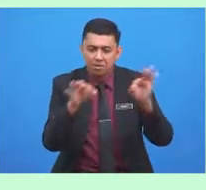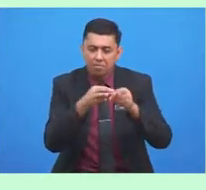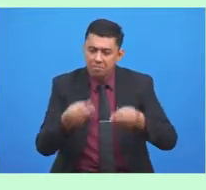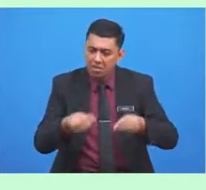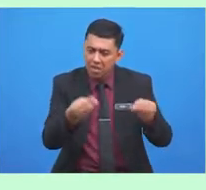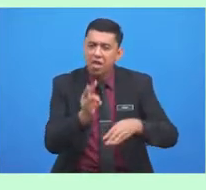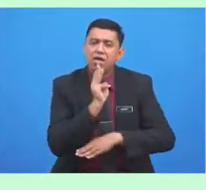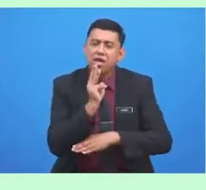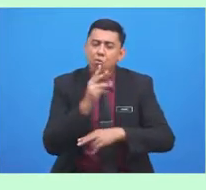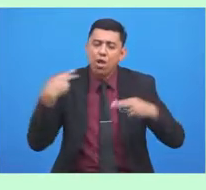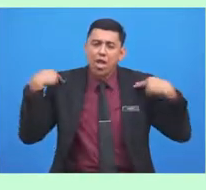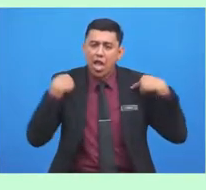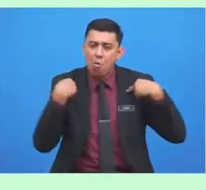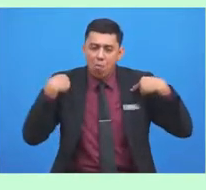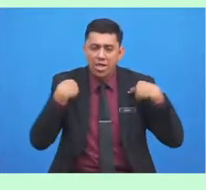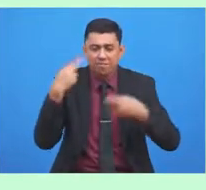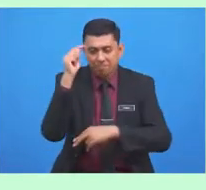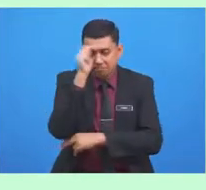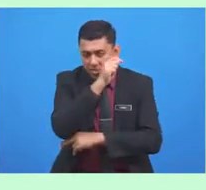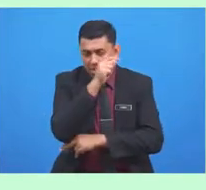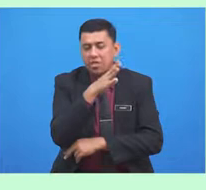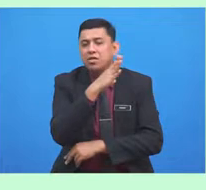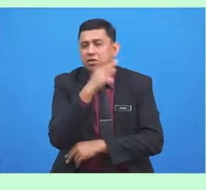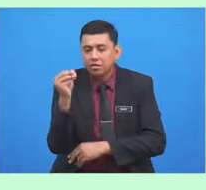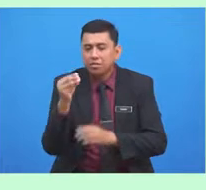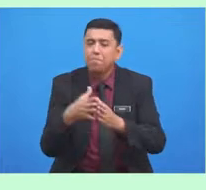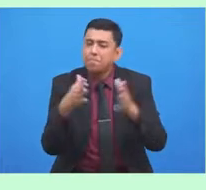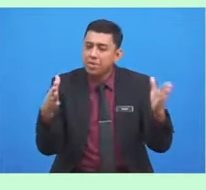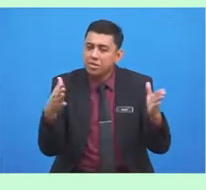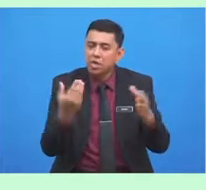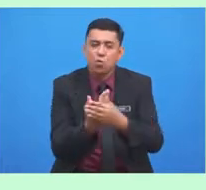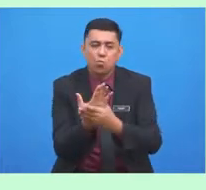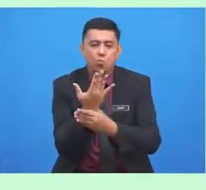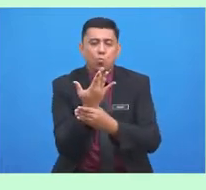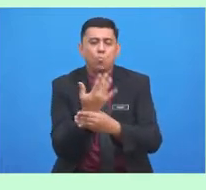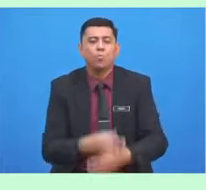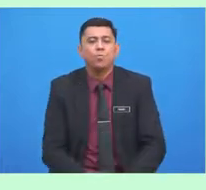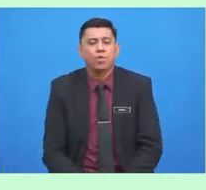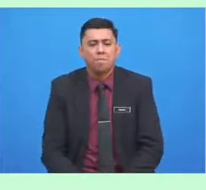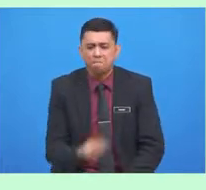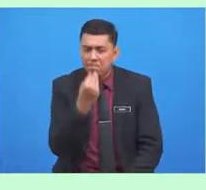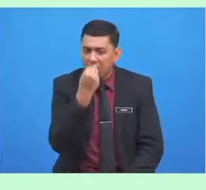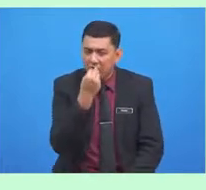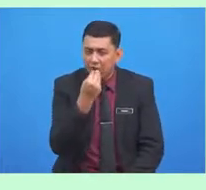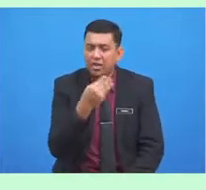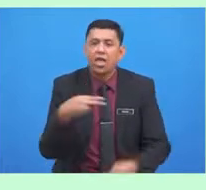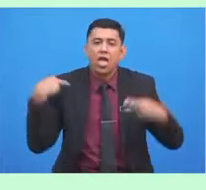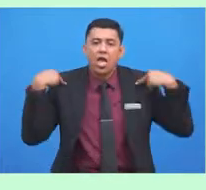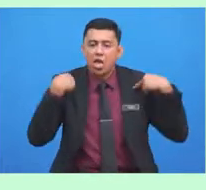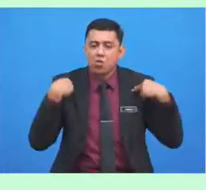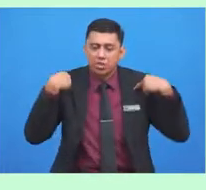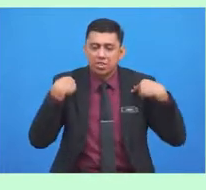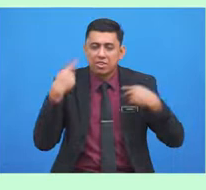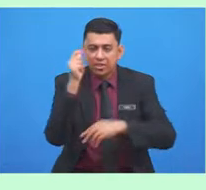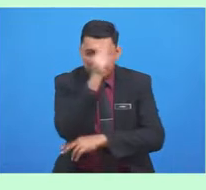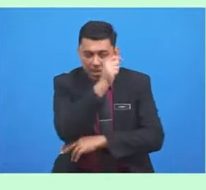air minuman untuk haiwan ternakan dan tumbesaran rumput yang merupakan makanan haiwan